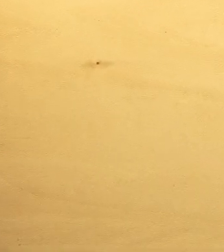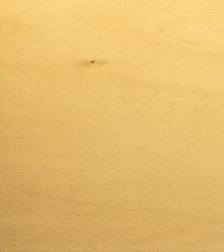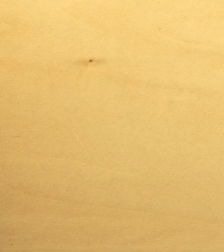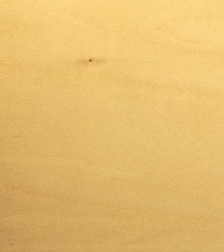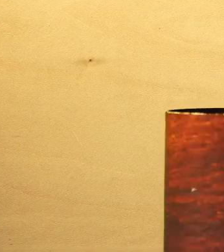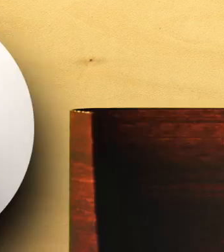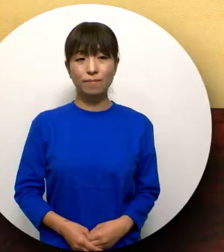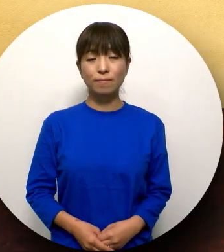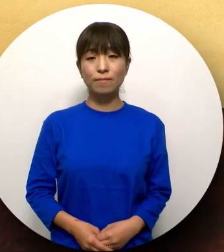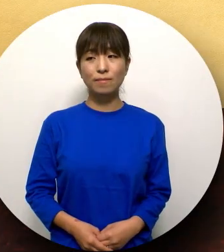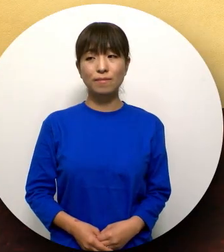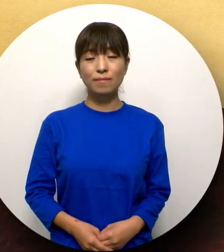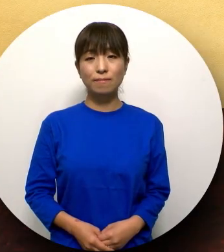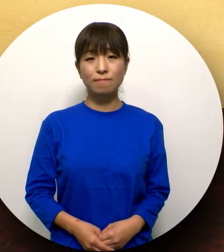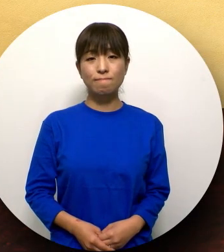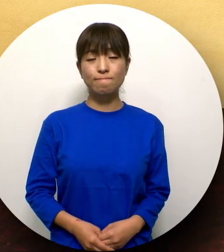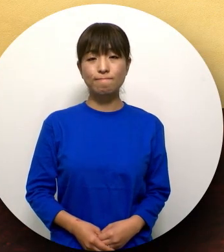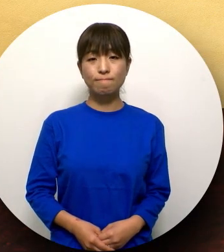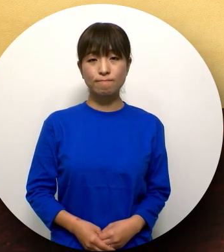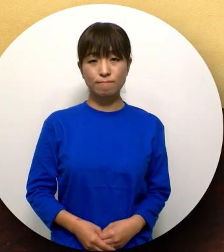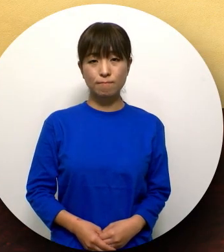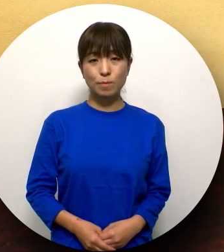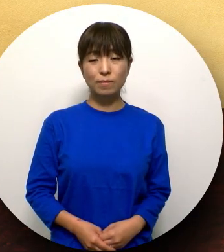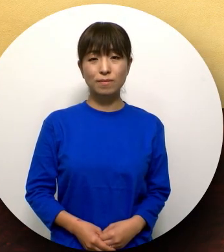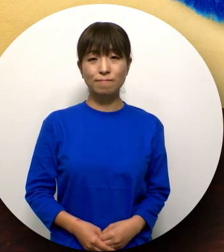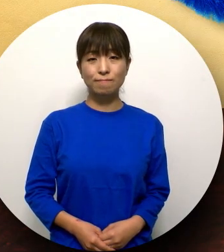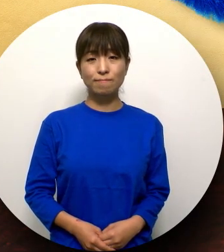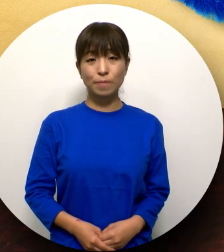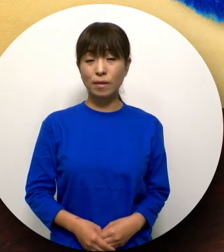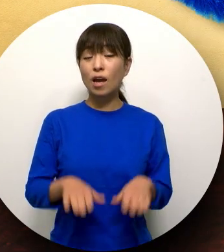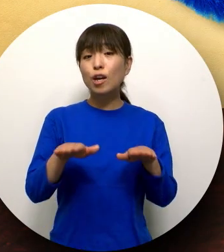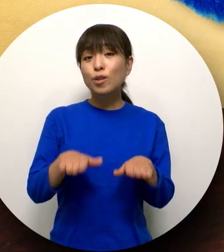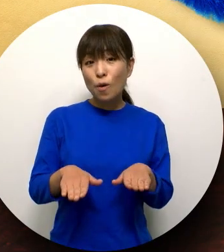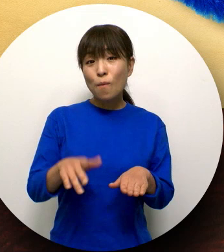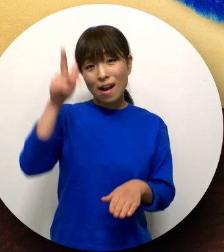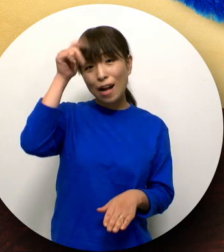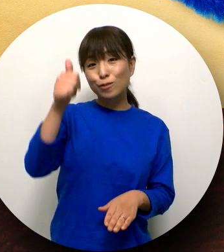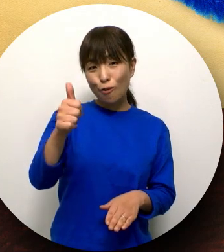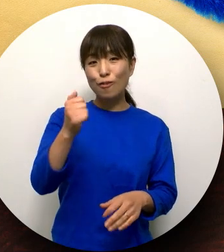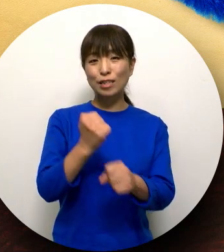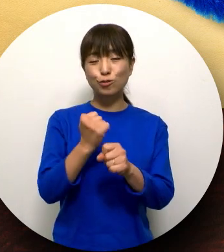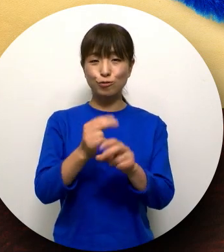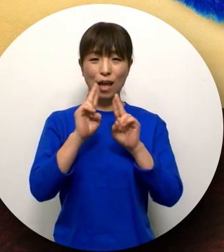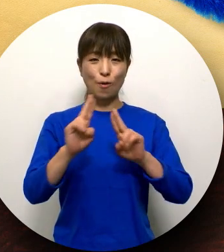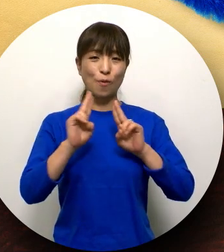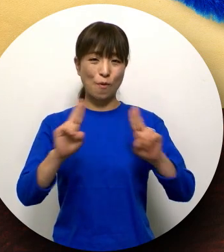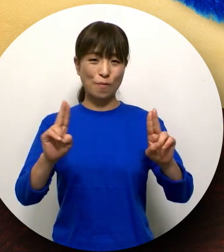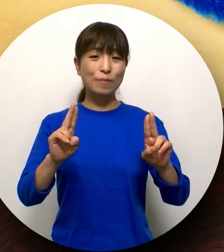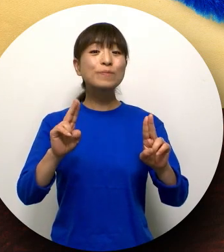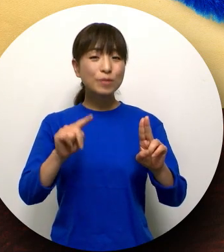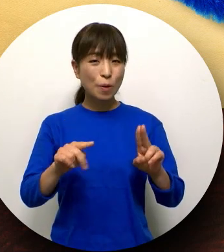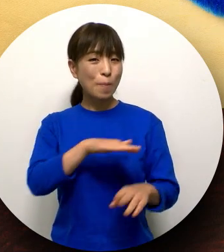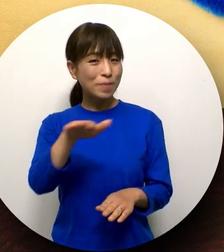クルに基づく活動の事例その1。今日はガクト君が作ったデモ音源をみ